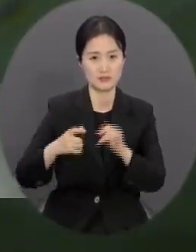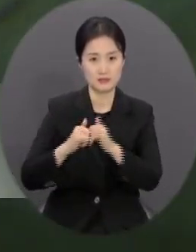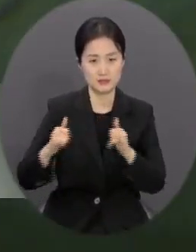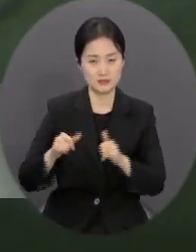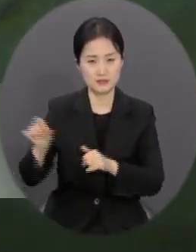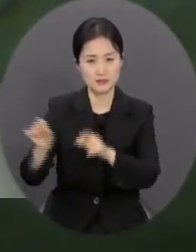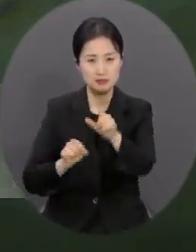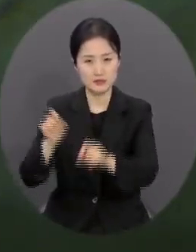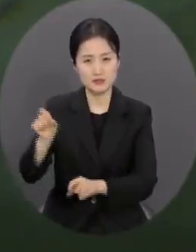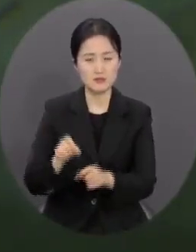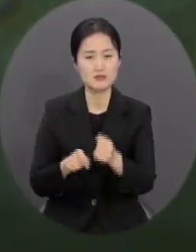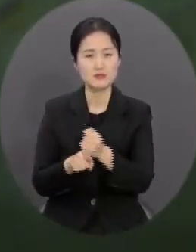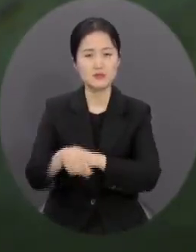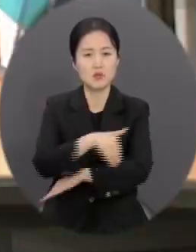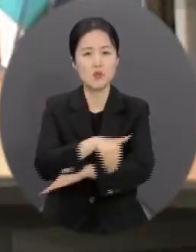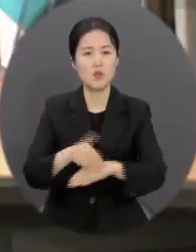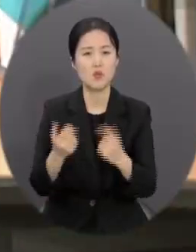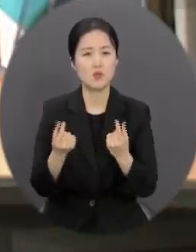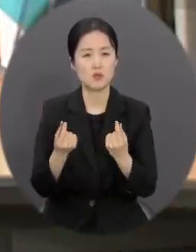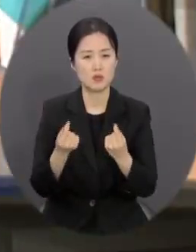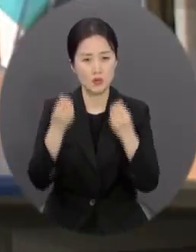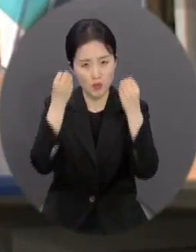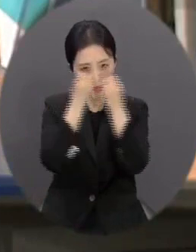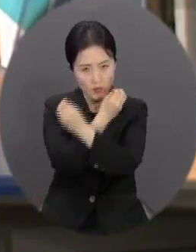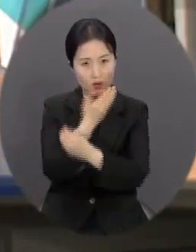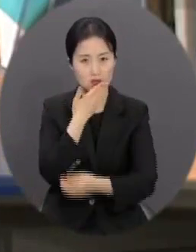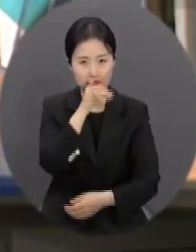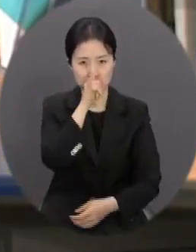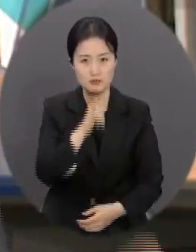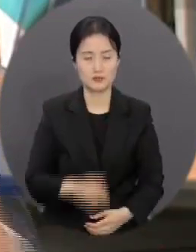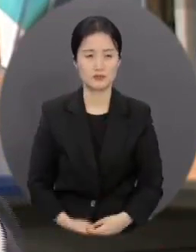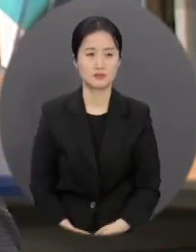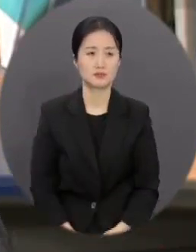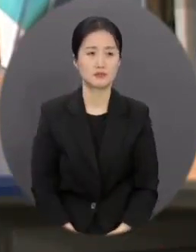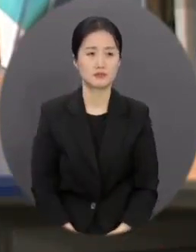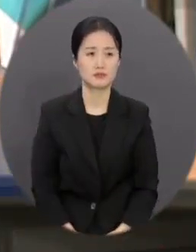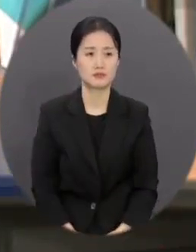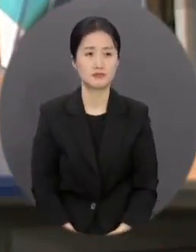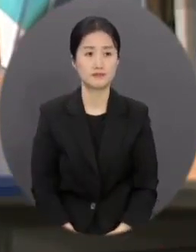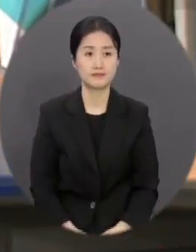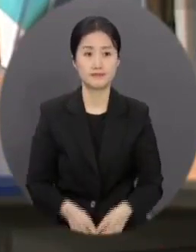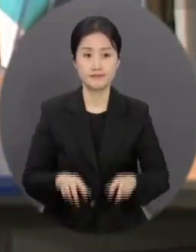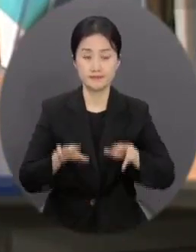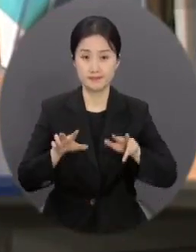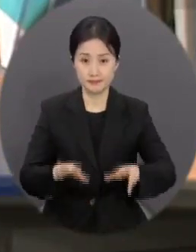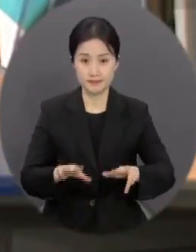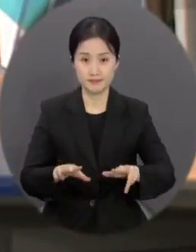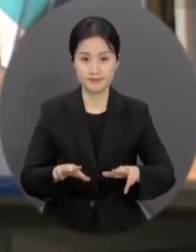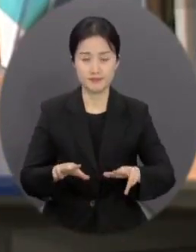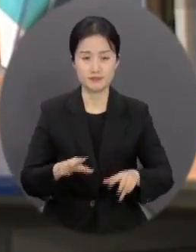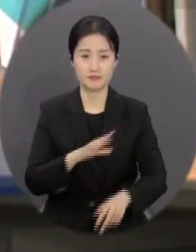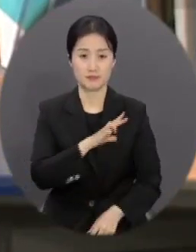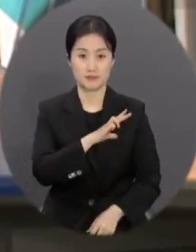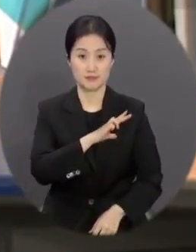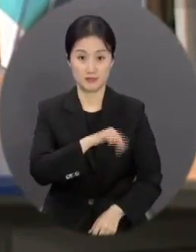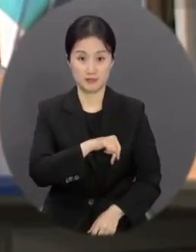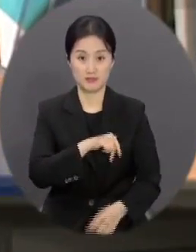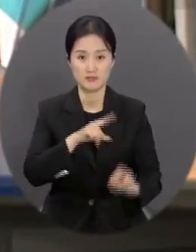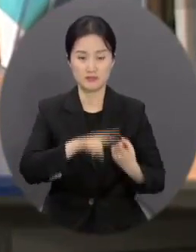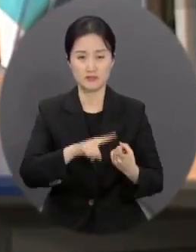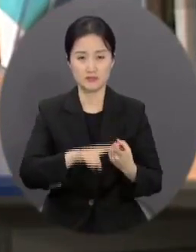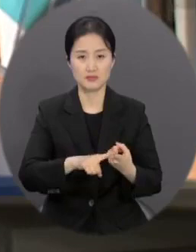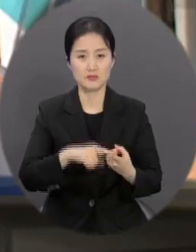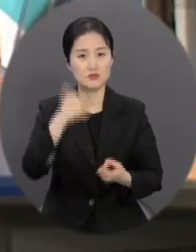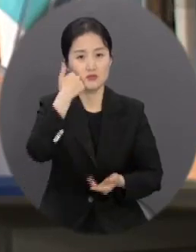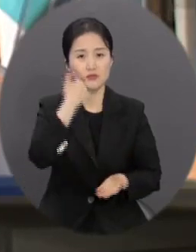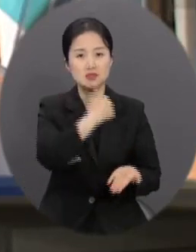것으로 비춰진다고 지적했습니다. 지역 여론이 지금 현역 의원들에 대한 우호적인 그 여론이 아니거든요.